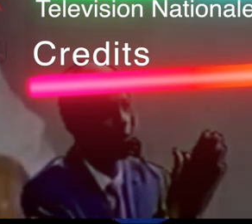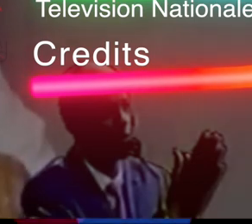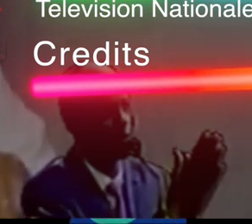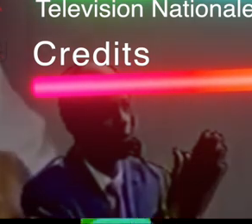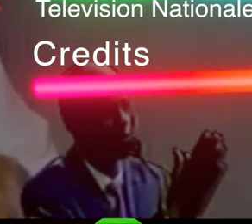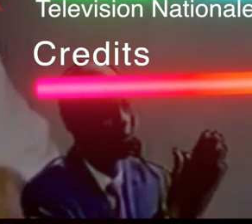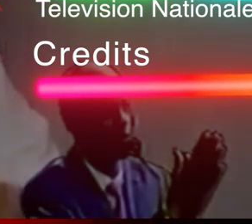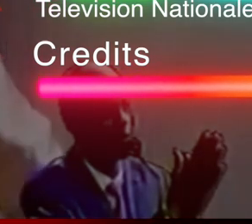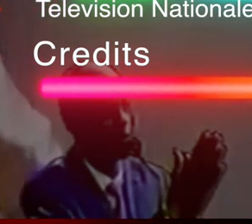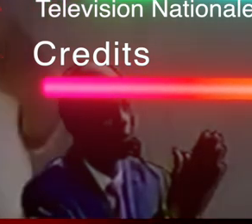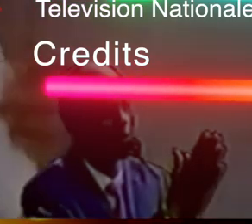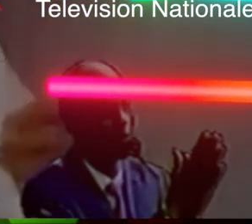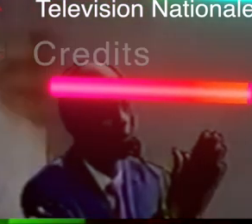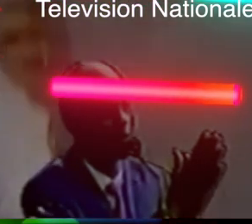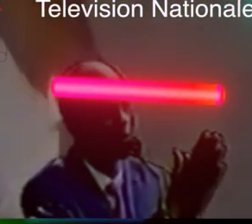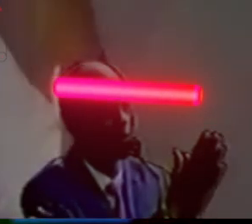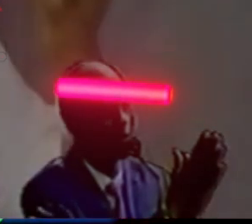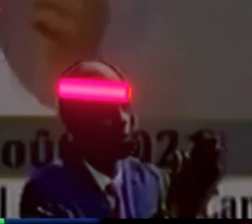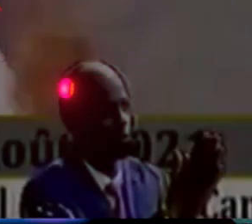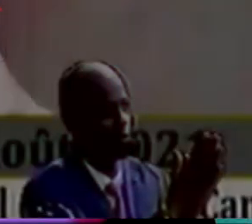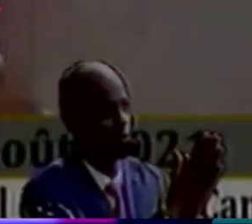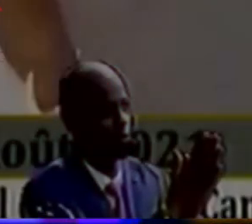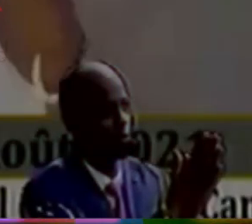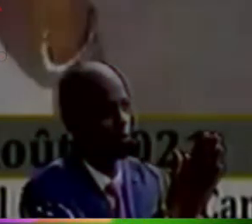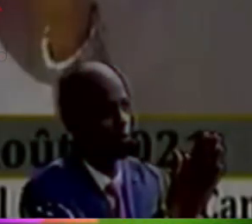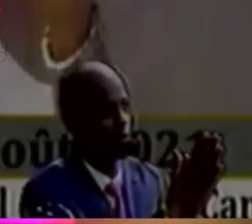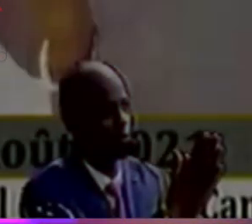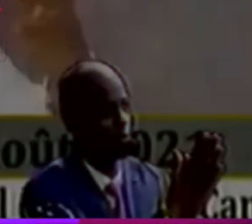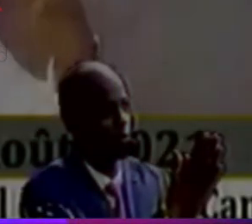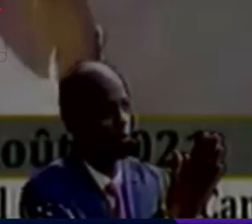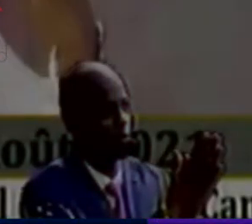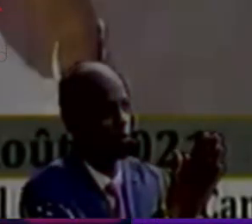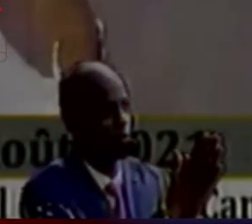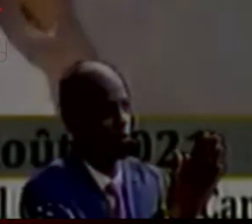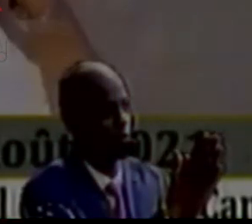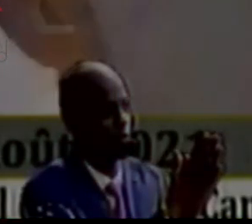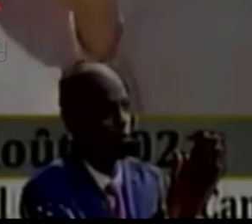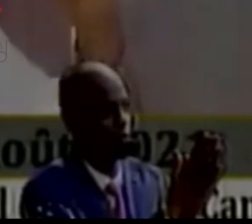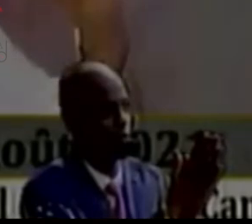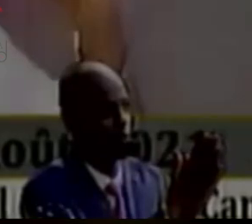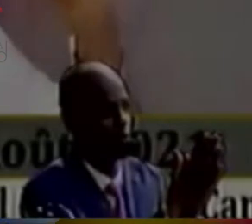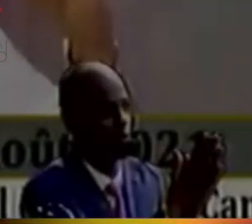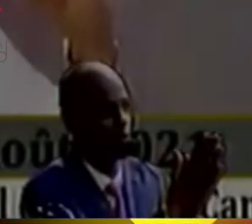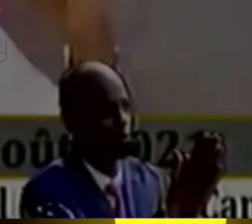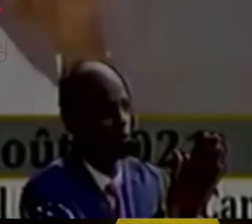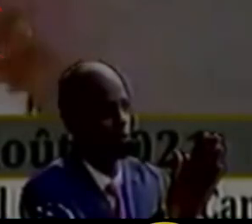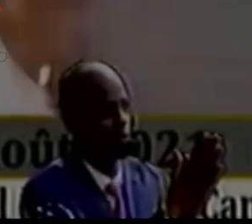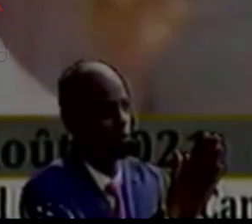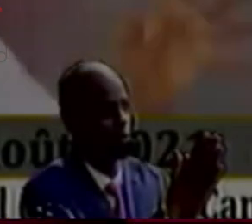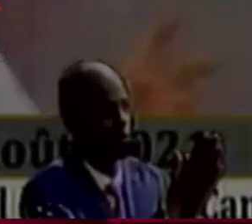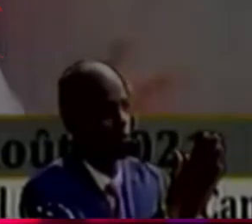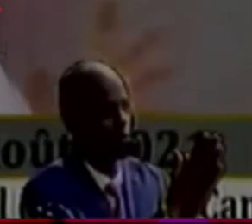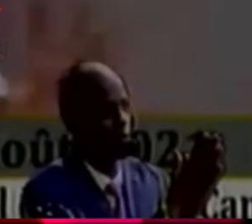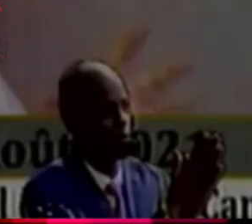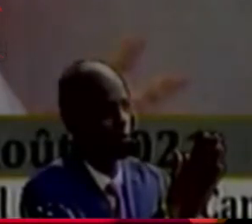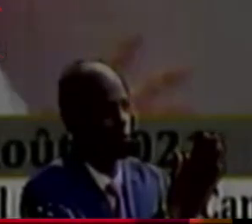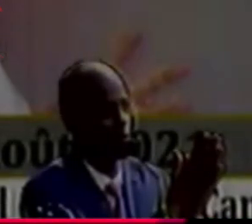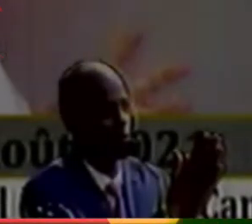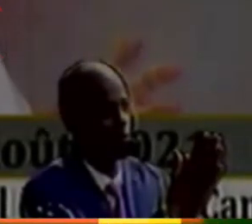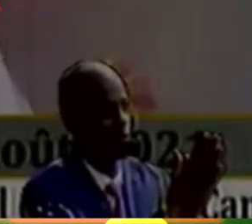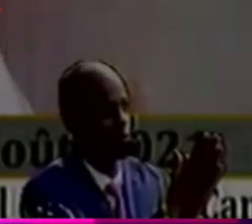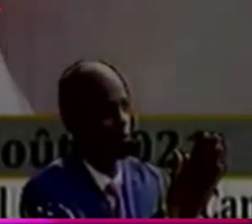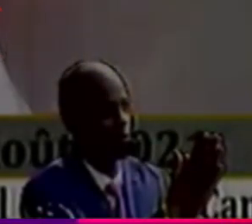la zone. Tant pour radio, tant pour lumière et solaire, pour 4 ou 4